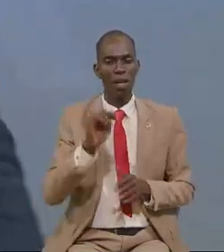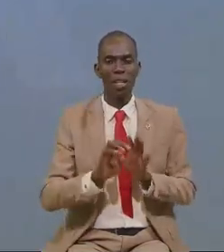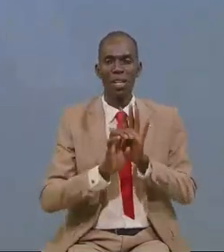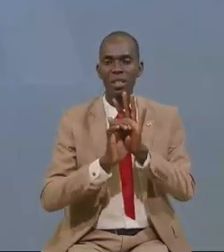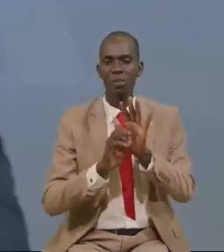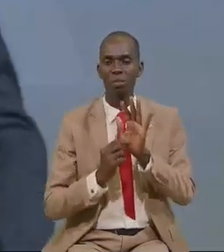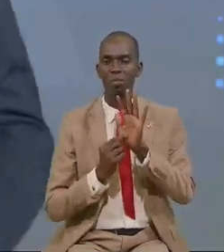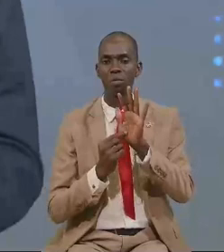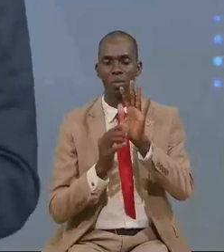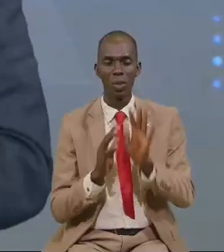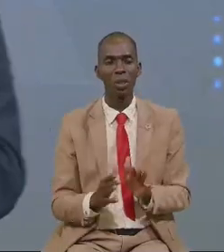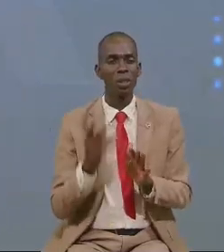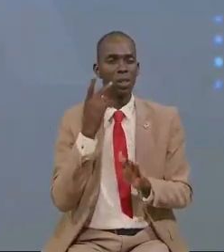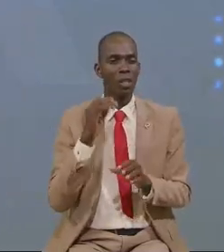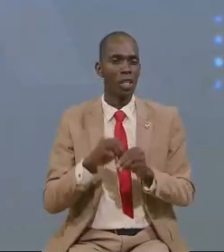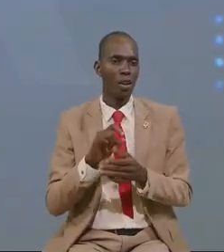20.